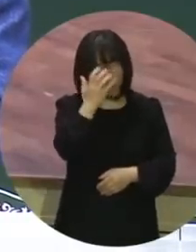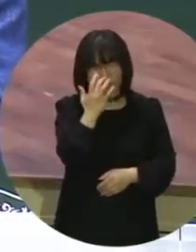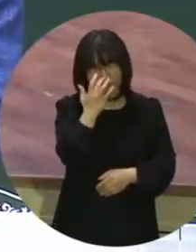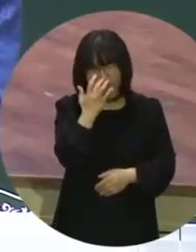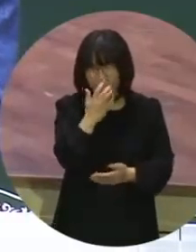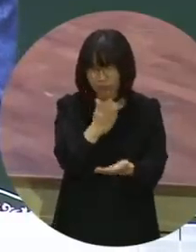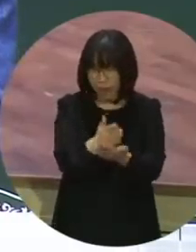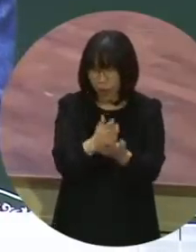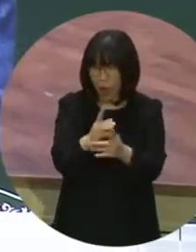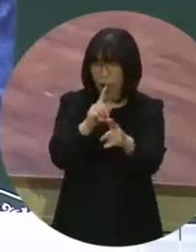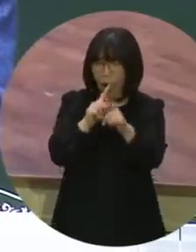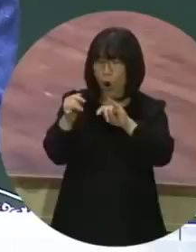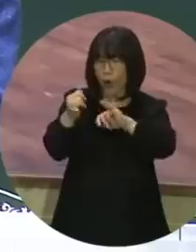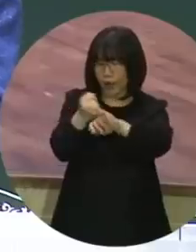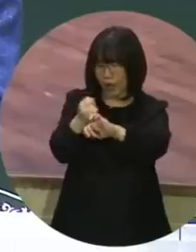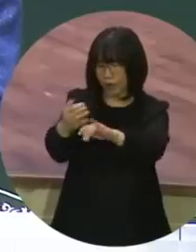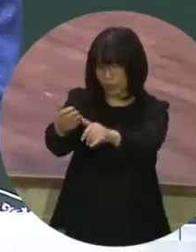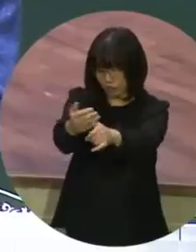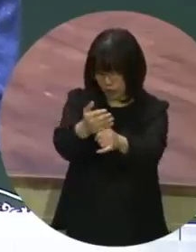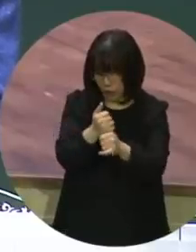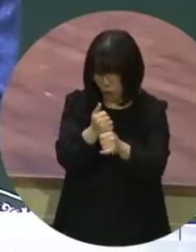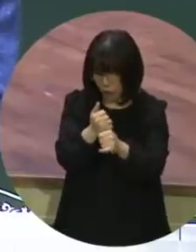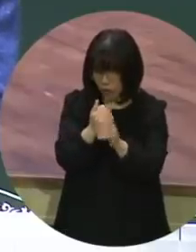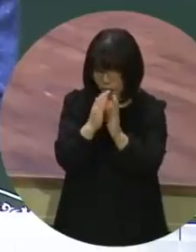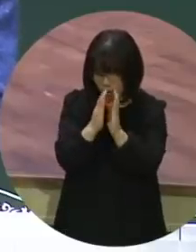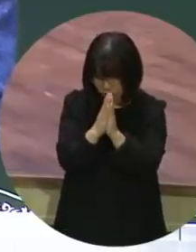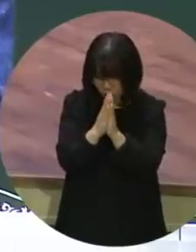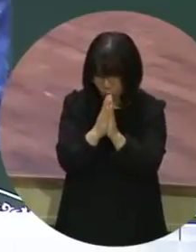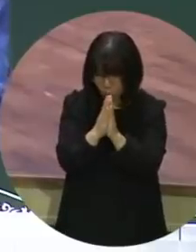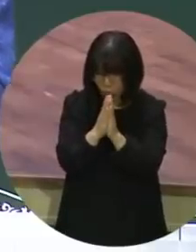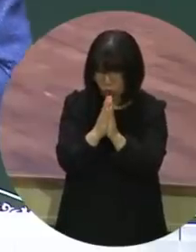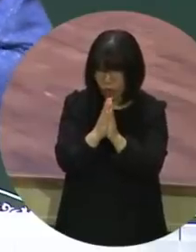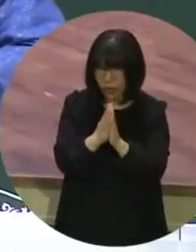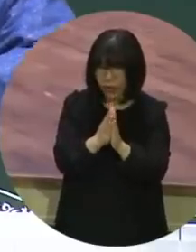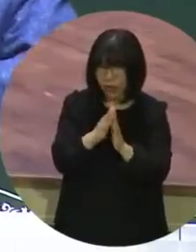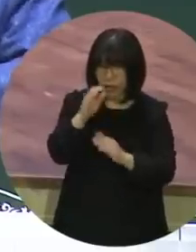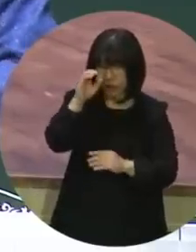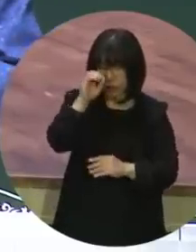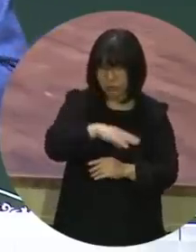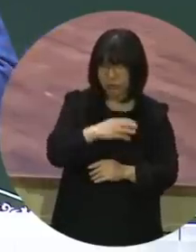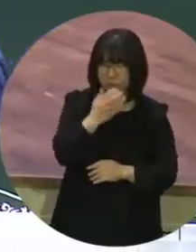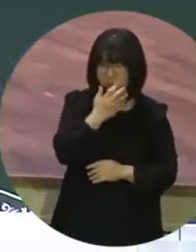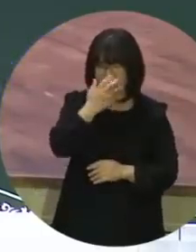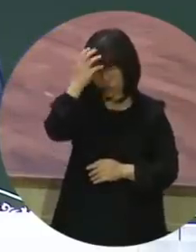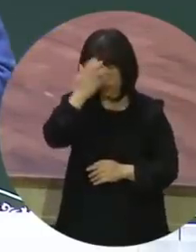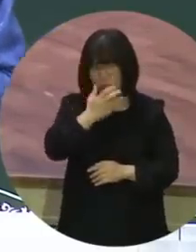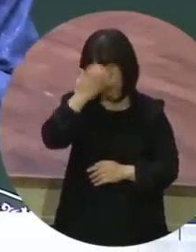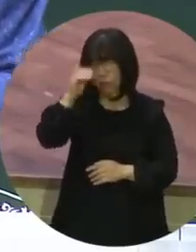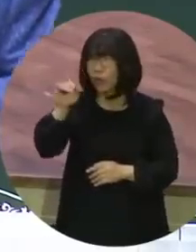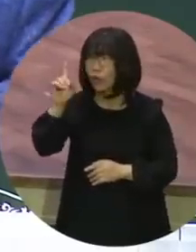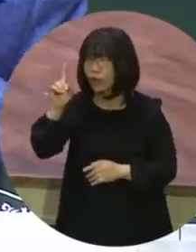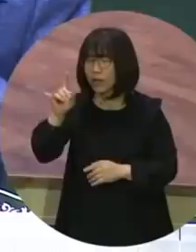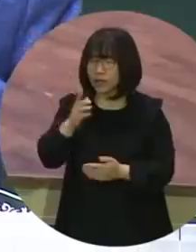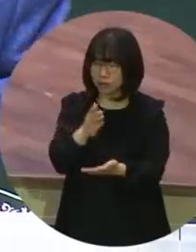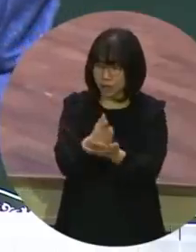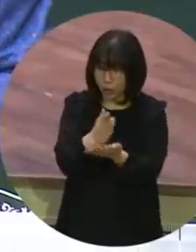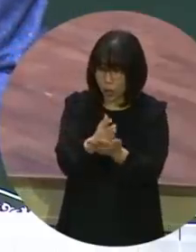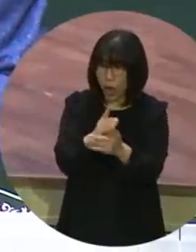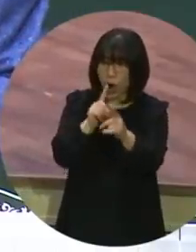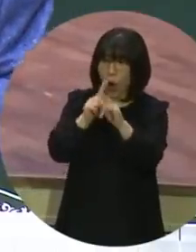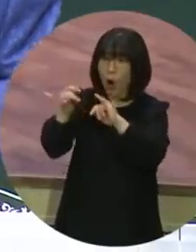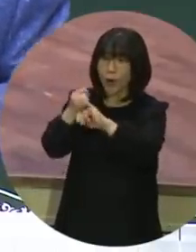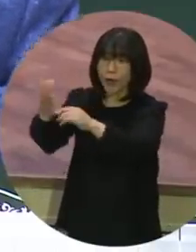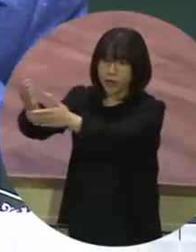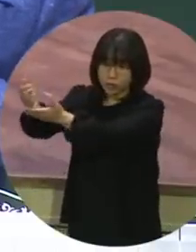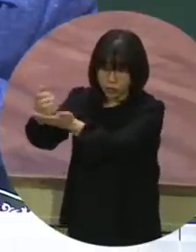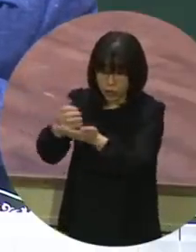언약적 비전 붙잡고 기도하는 겁니다. 막연한 꿈이 아니에요. 자, 하나님의 언약적